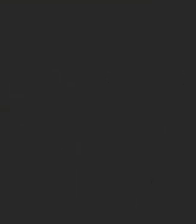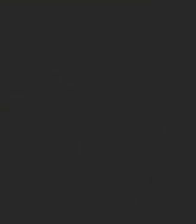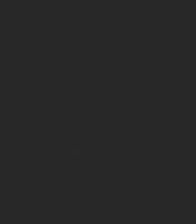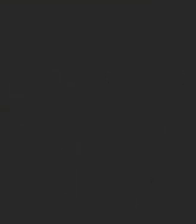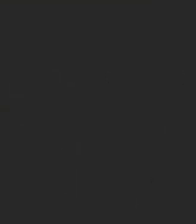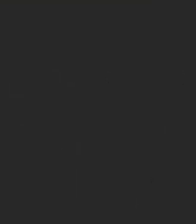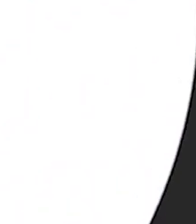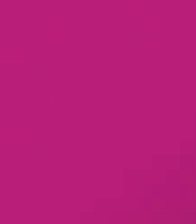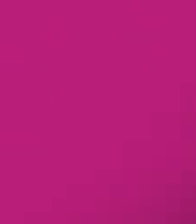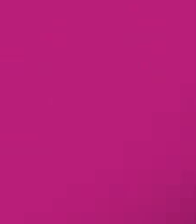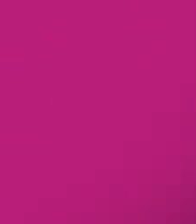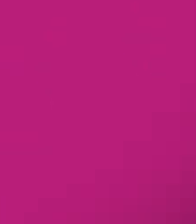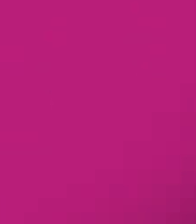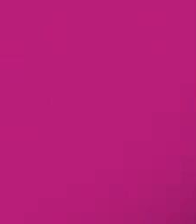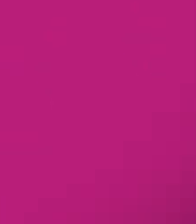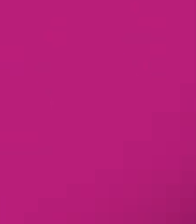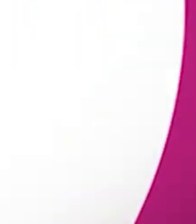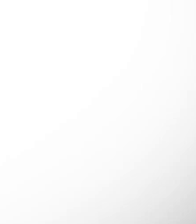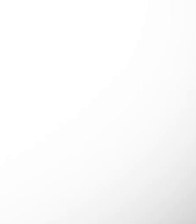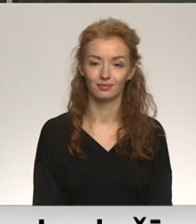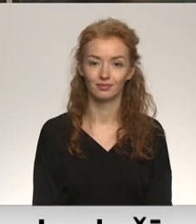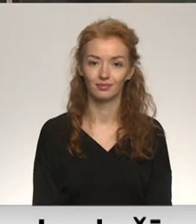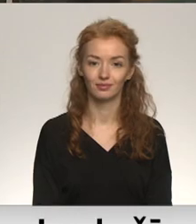Re, viss ēters ir te!